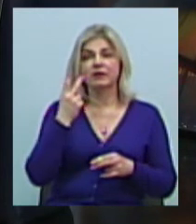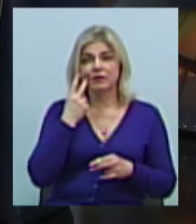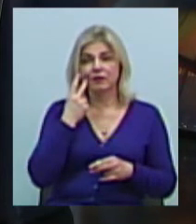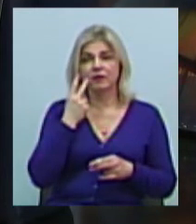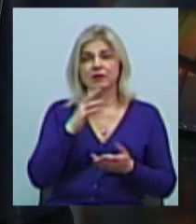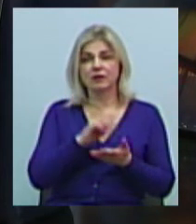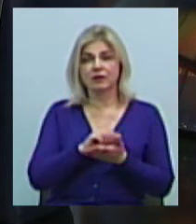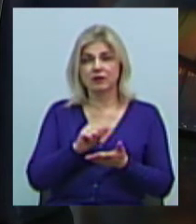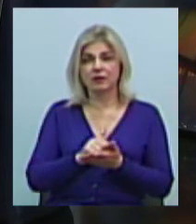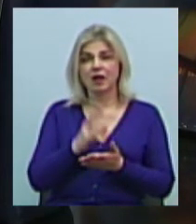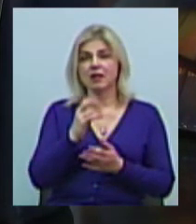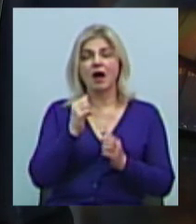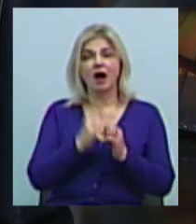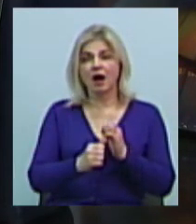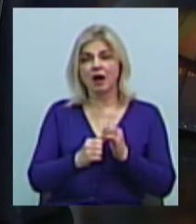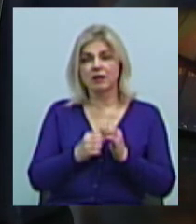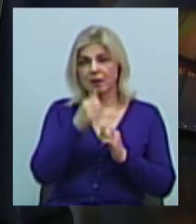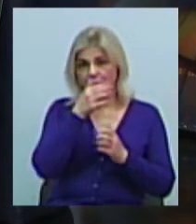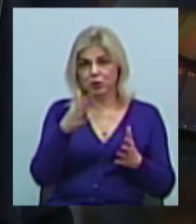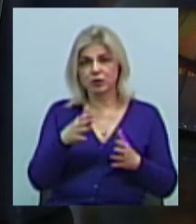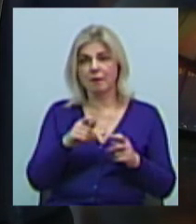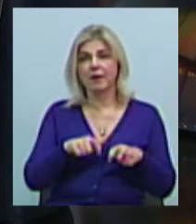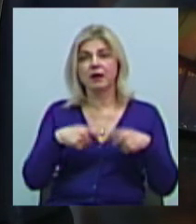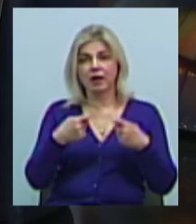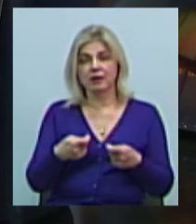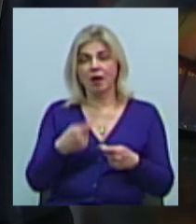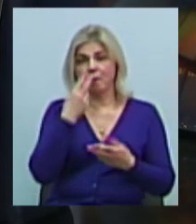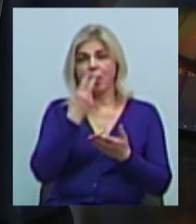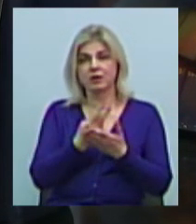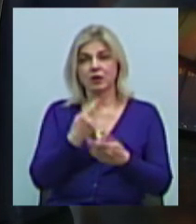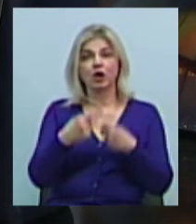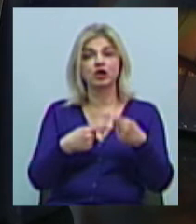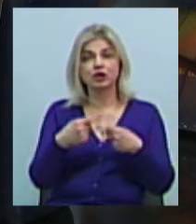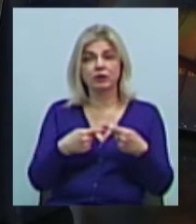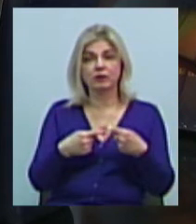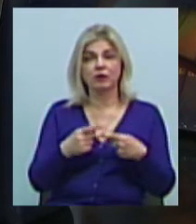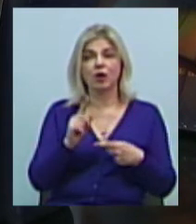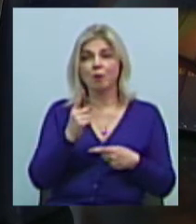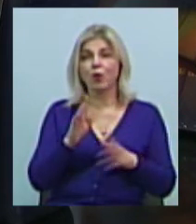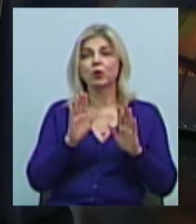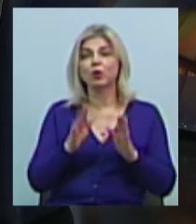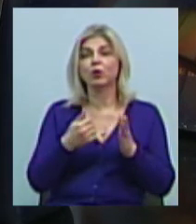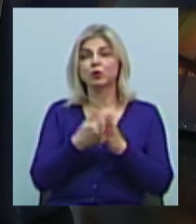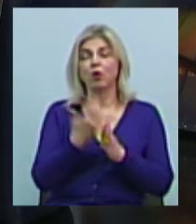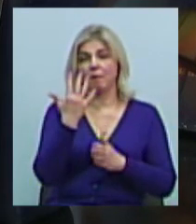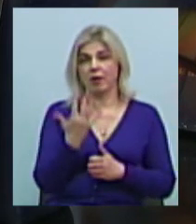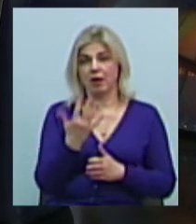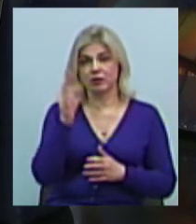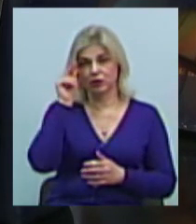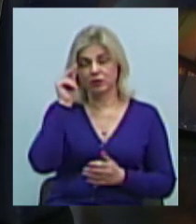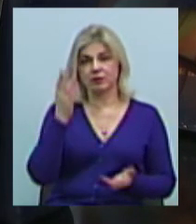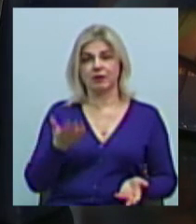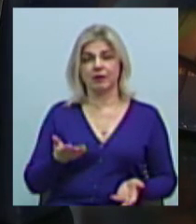зайнято, не можна передати показання лічильників. Чому тільки до 5 іменно числа?